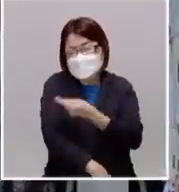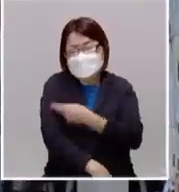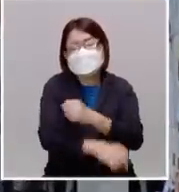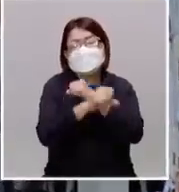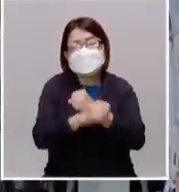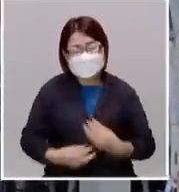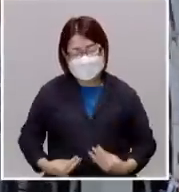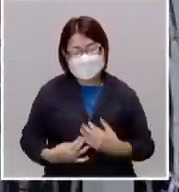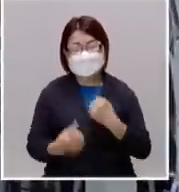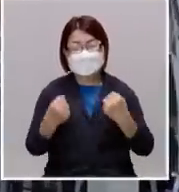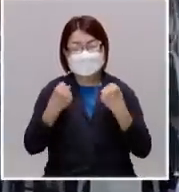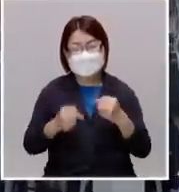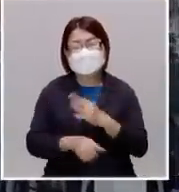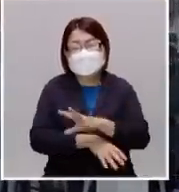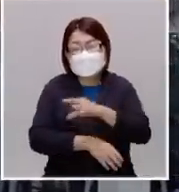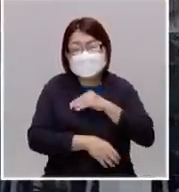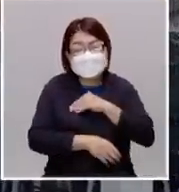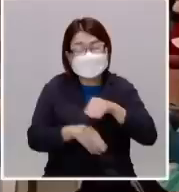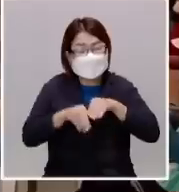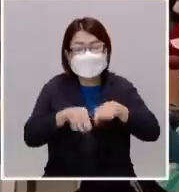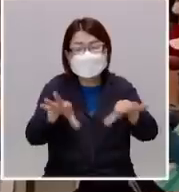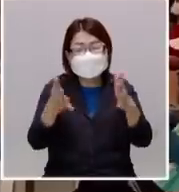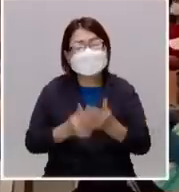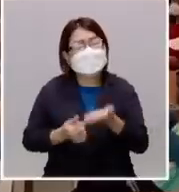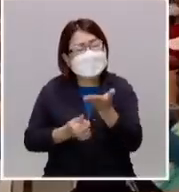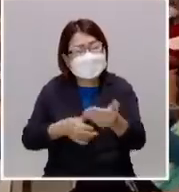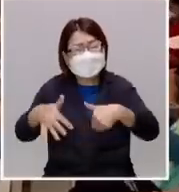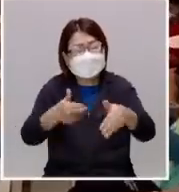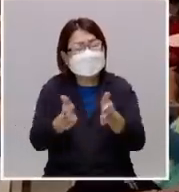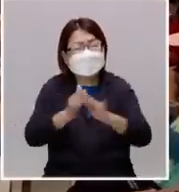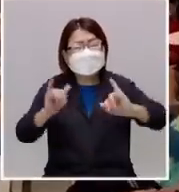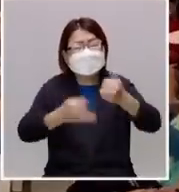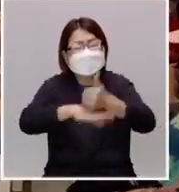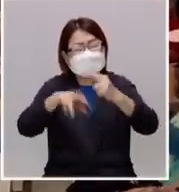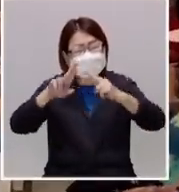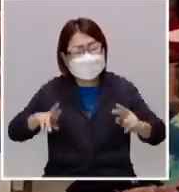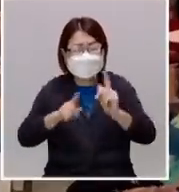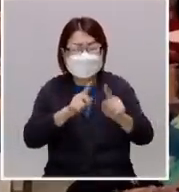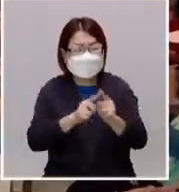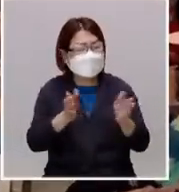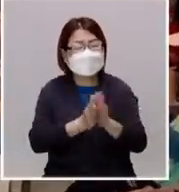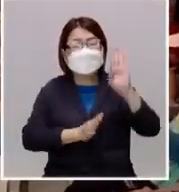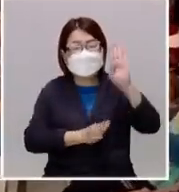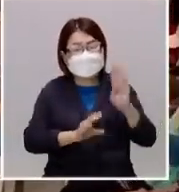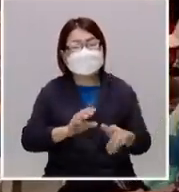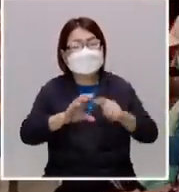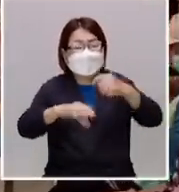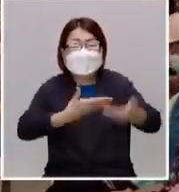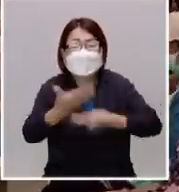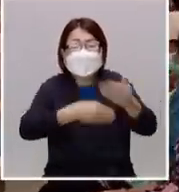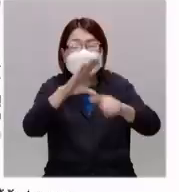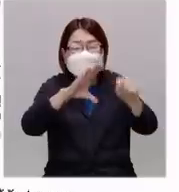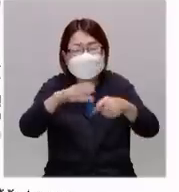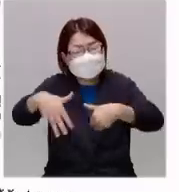ดังนั้นจึงขอความร่วมมือประชาชนทุกคนครับรวมไปถึงเจ้าของกิจการร้านค้าบริษัทต่างๆตลาดชุมชนอยากให้ช่วย